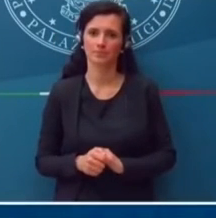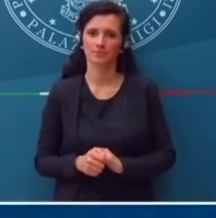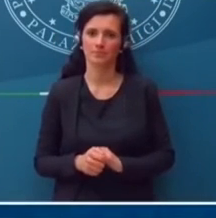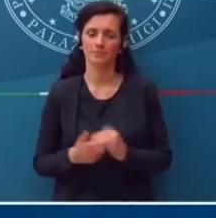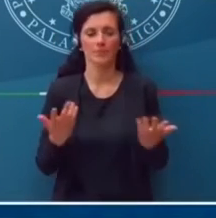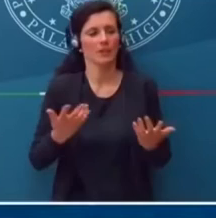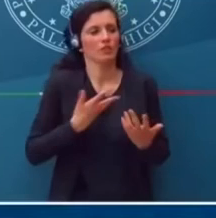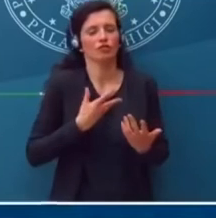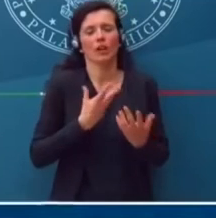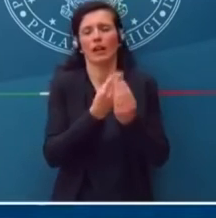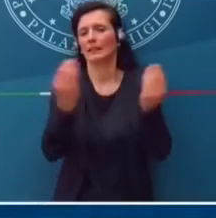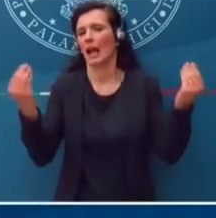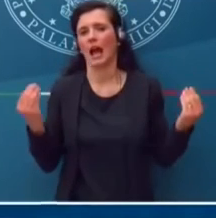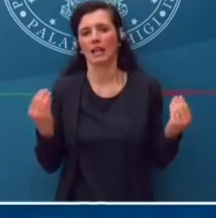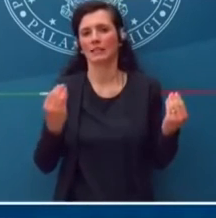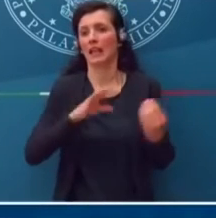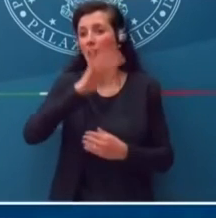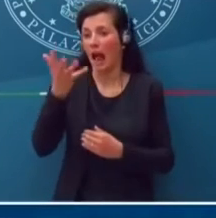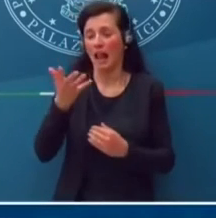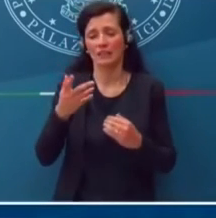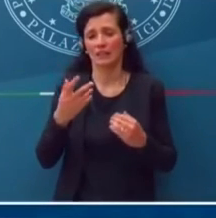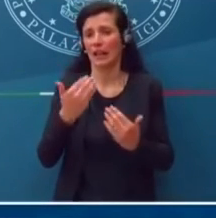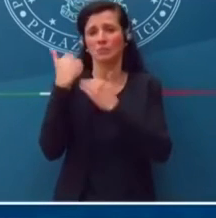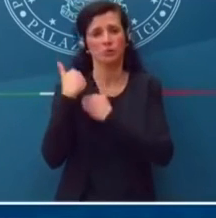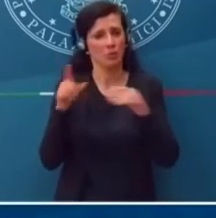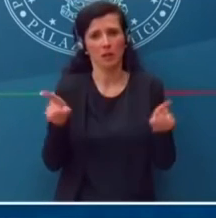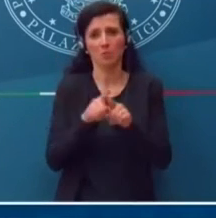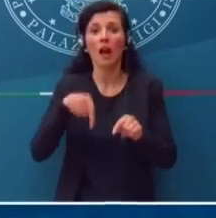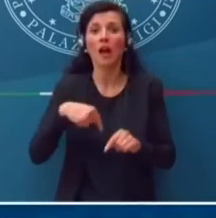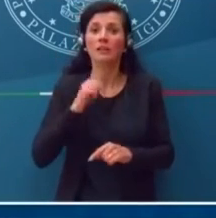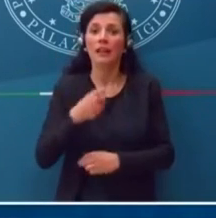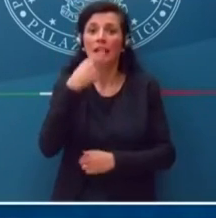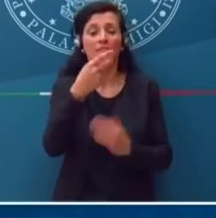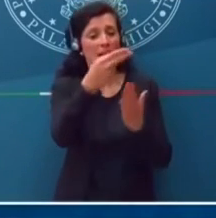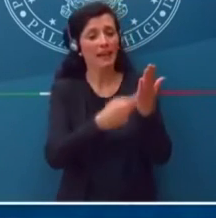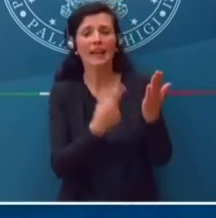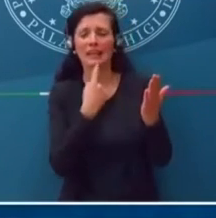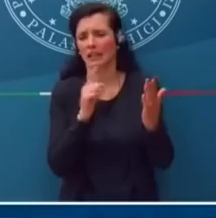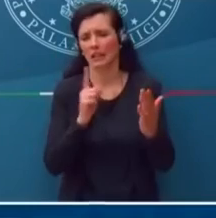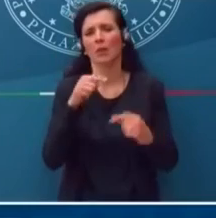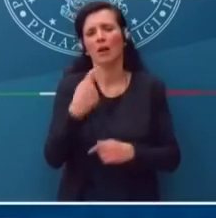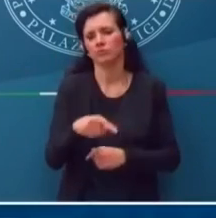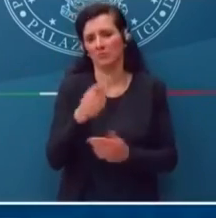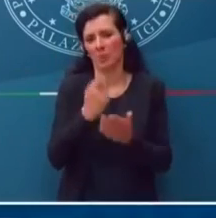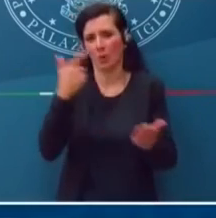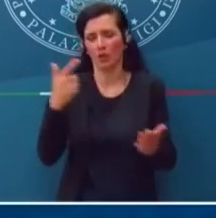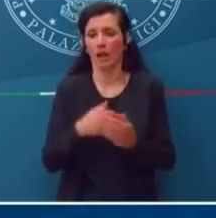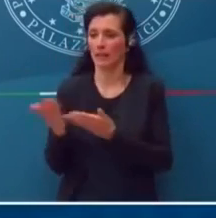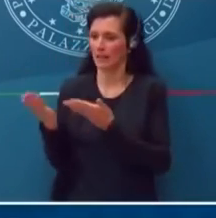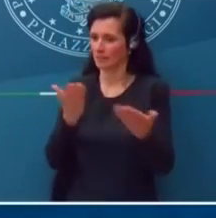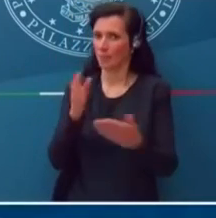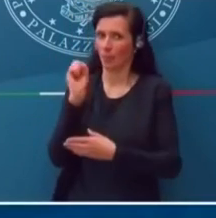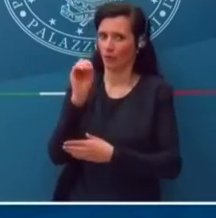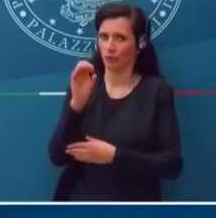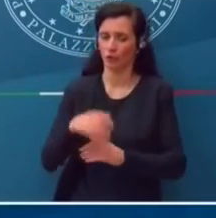Poi ci sono tanti altri che hanno responsabilità, però non li elenco tutti, queste sono le cose più importanti. Prego, professore. Sì, di